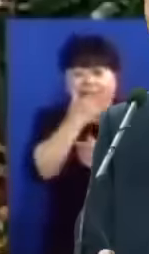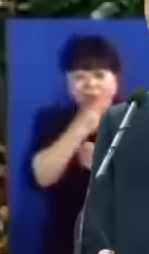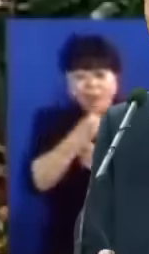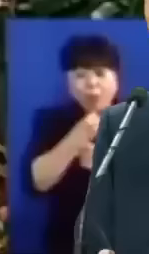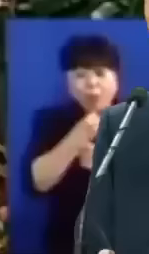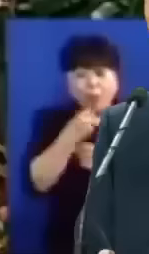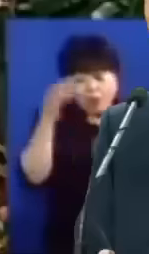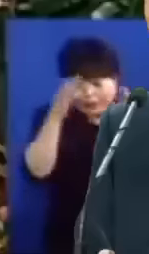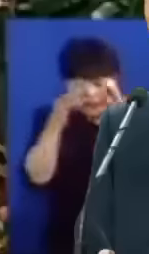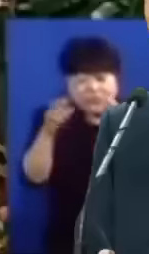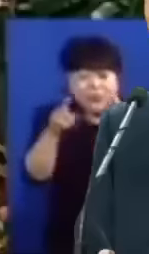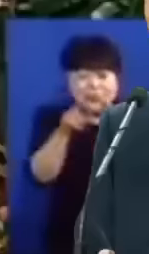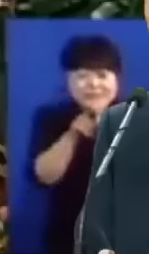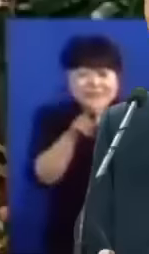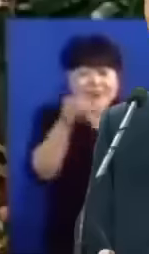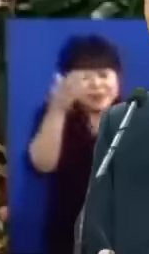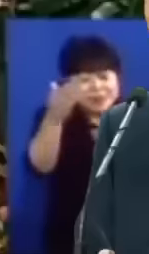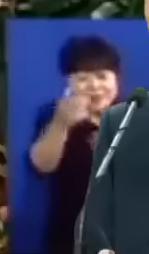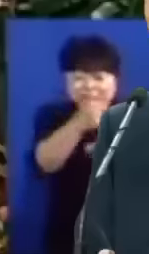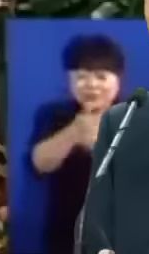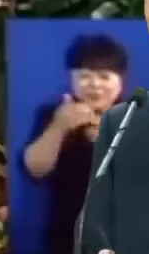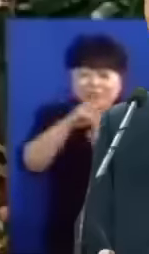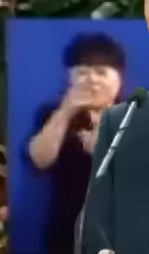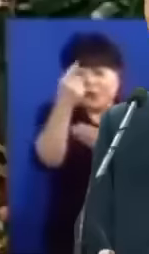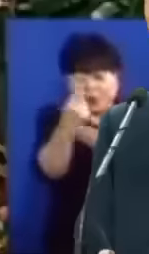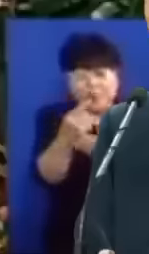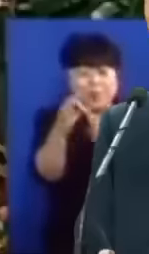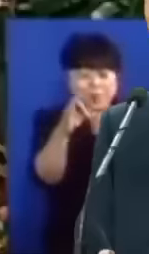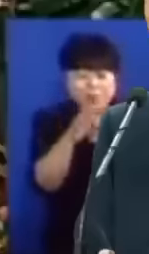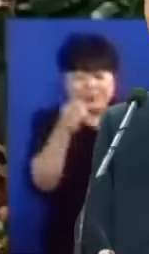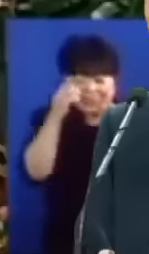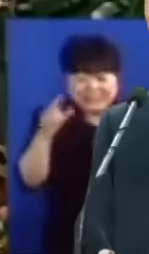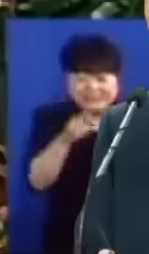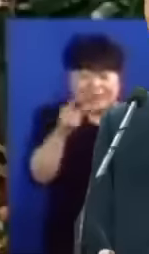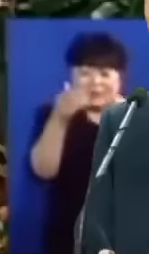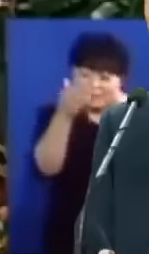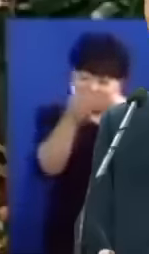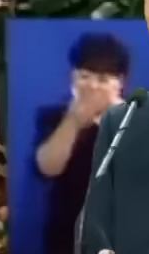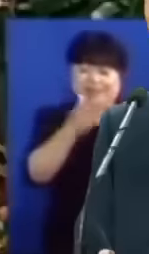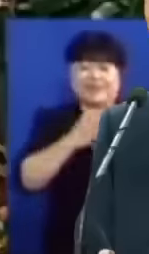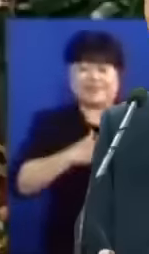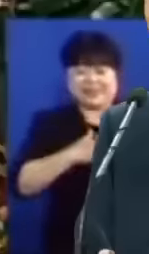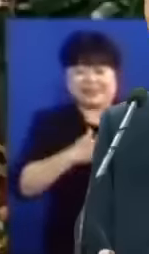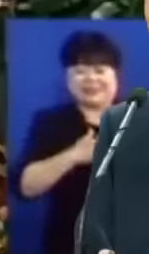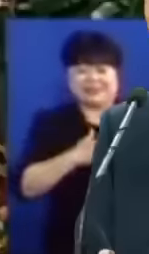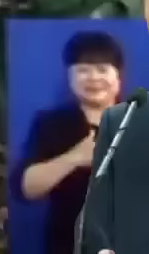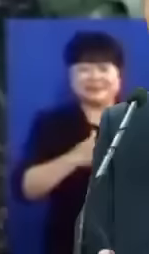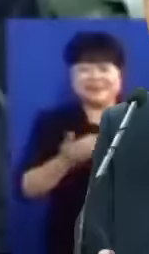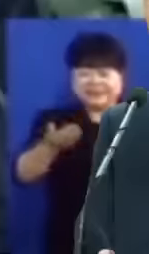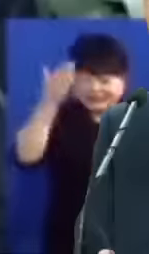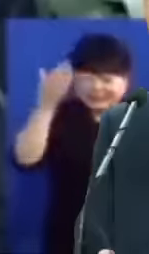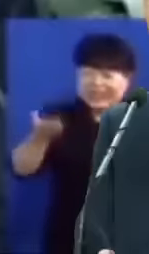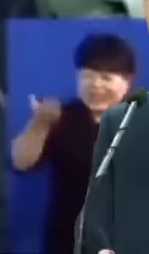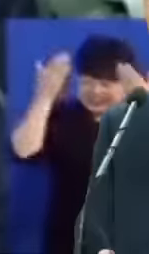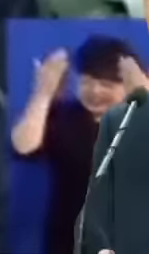행복을 찾기 위해서는 여러분 주님께 돌아오면 새 삶을 주시는 것을 알아야 되는 것입니다. 이전 것은 청산되고